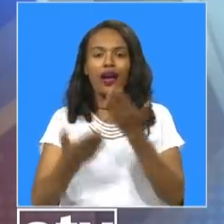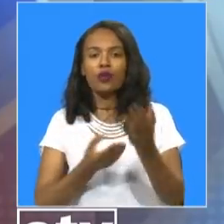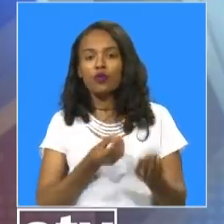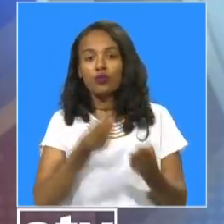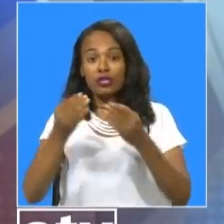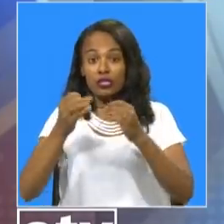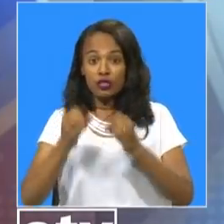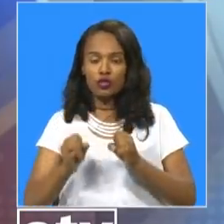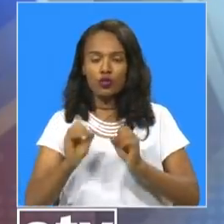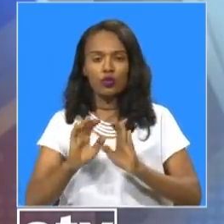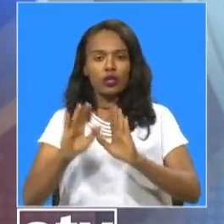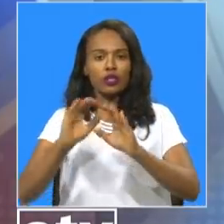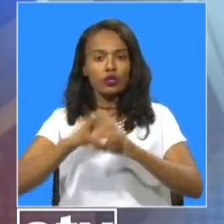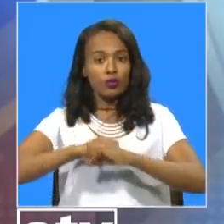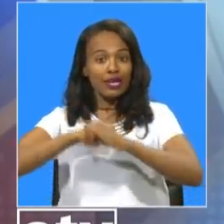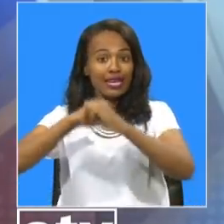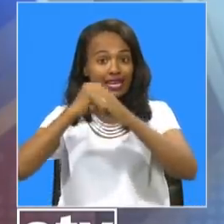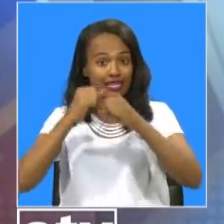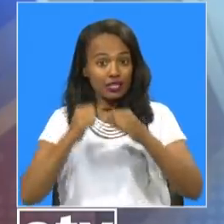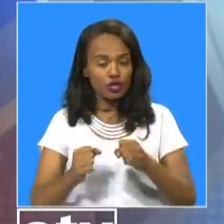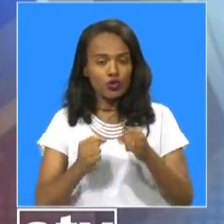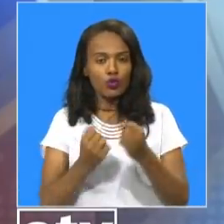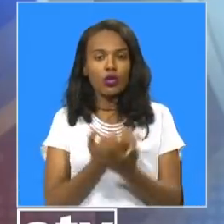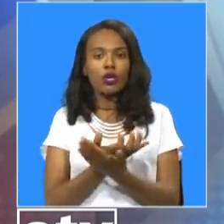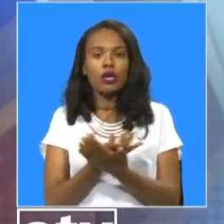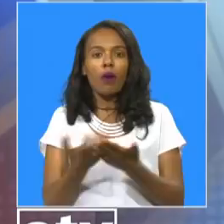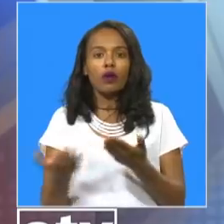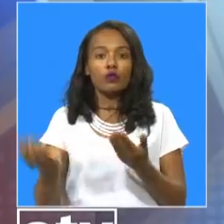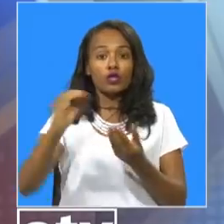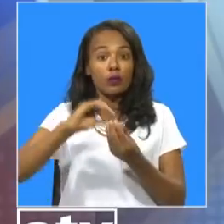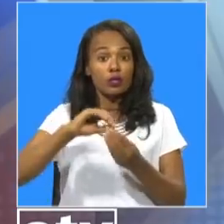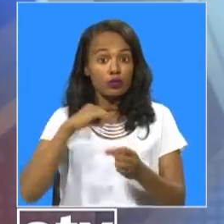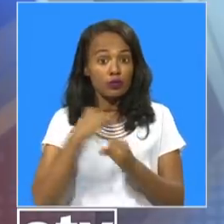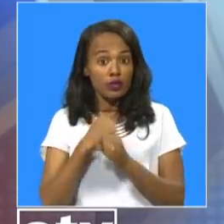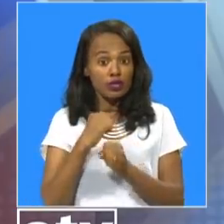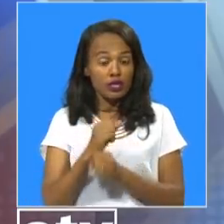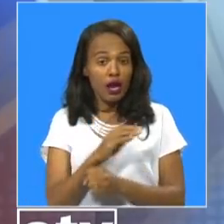እንዲችሉ ራሳቸውንም መከላከል እንዲችሉ ግብአቶችን የመጨመር ስራና